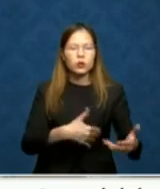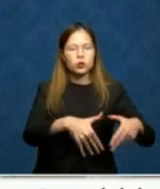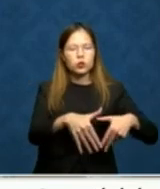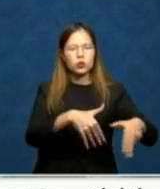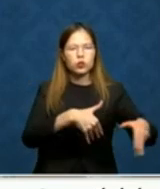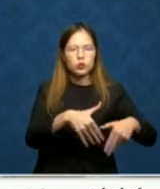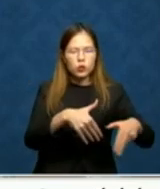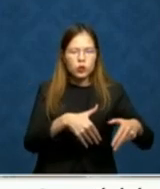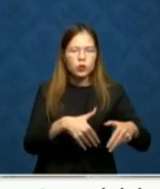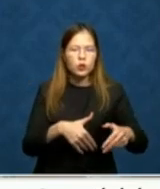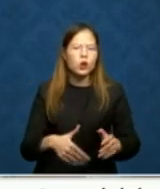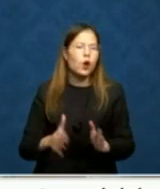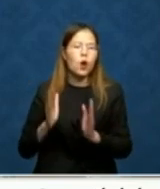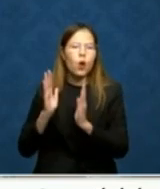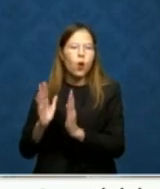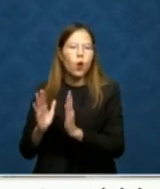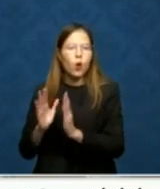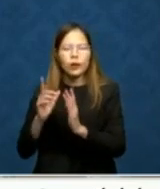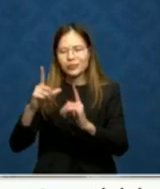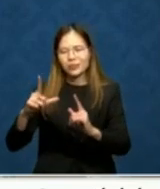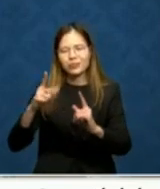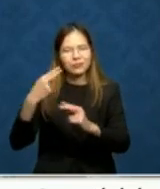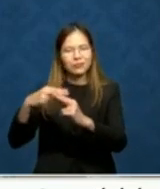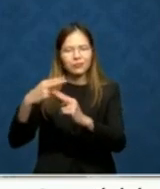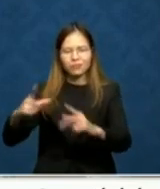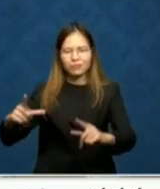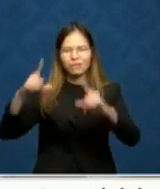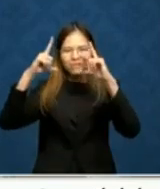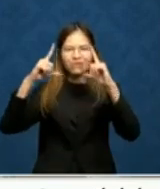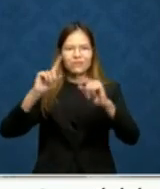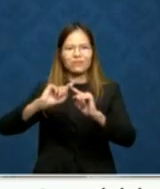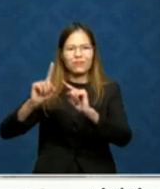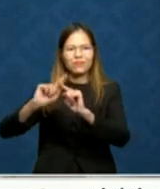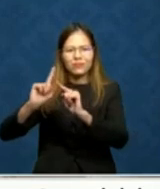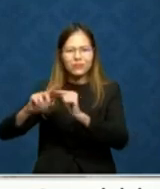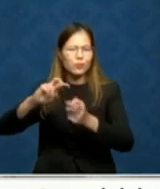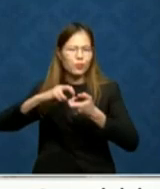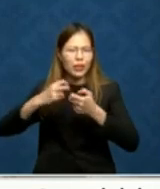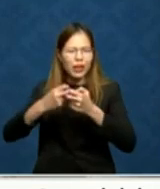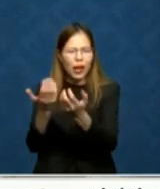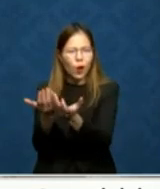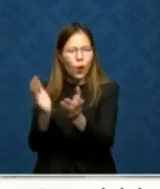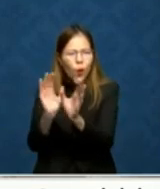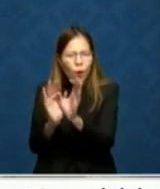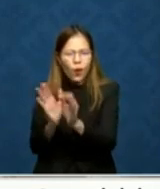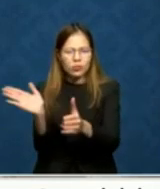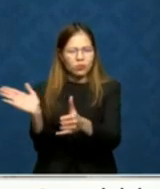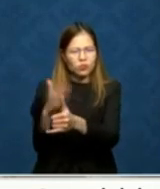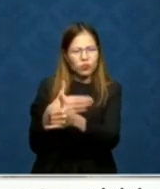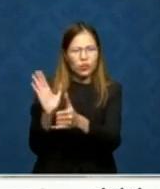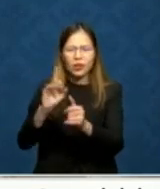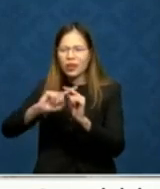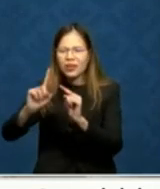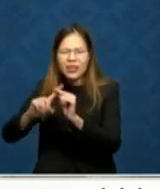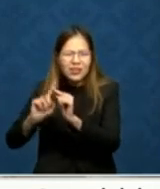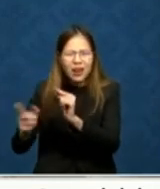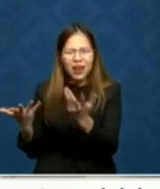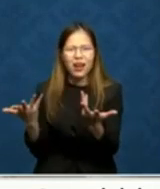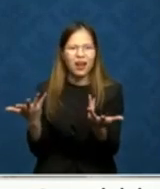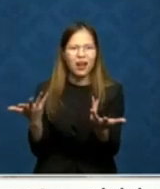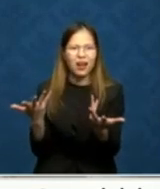นะคะแม้กระทั่งคนดังทั้งหลายแหละเองเราก็เพิ่งมาทราบภายหลังว่าเกิดปัญหาทางครอบครัวเกิดการทำร้ายร่างกายเกิดขึ้นทั้ง